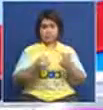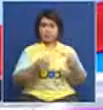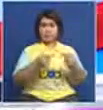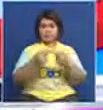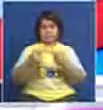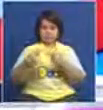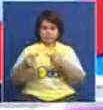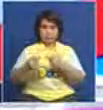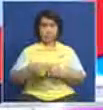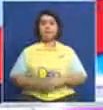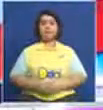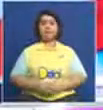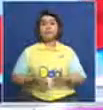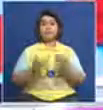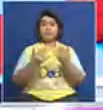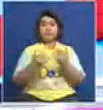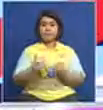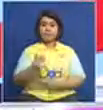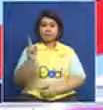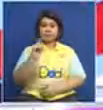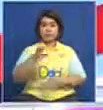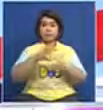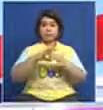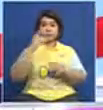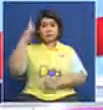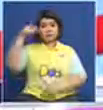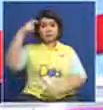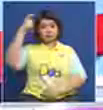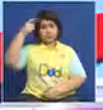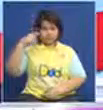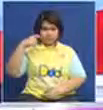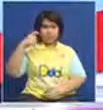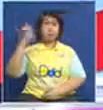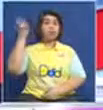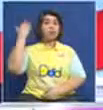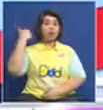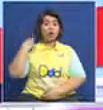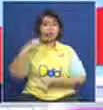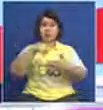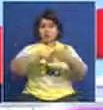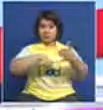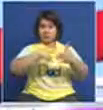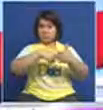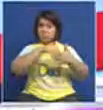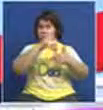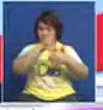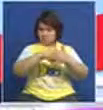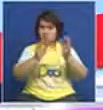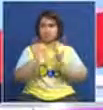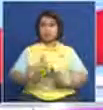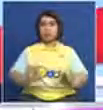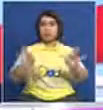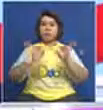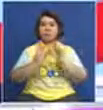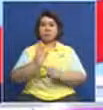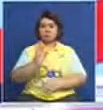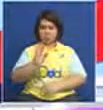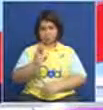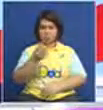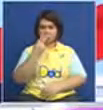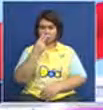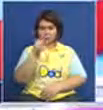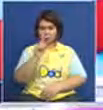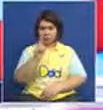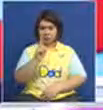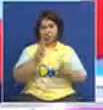วเที่ยงช่วงที่2กันค่ะช่วงนี้ไปเริ่มกันที่เมียนมานะคะซึ่งเมื่อวานนี้ก็มีการเลือกตั้งครั้งประวัติศาสตร์นะคะซึ่งจะเห็นได้ว่าชาวเมียนม